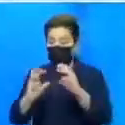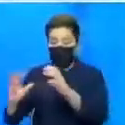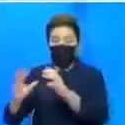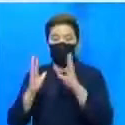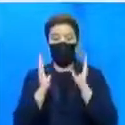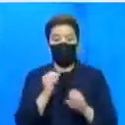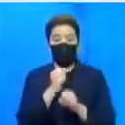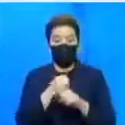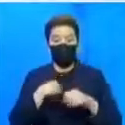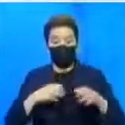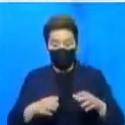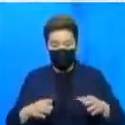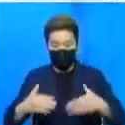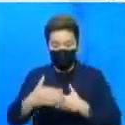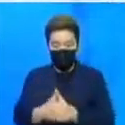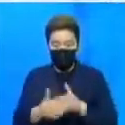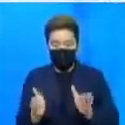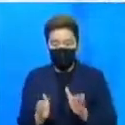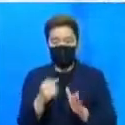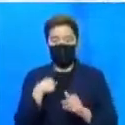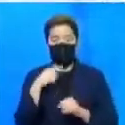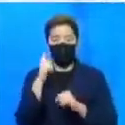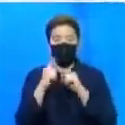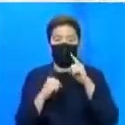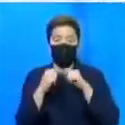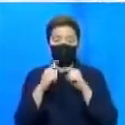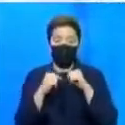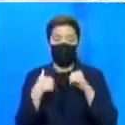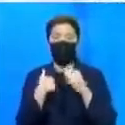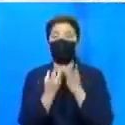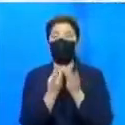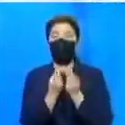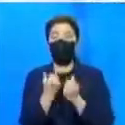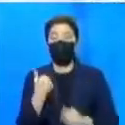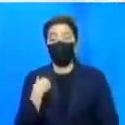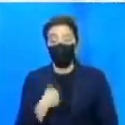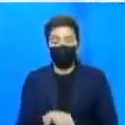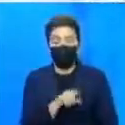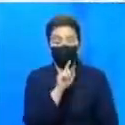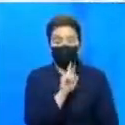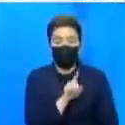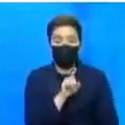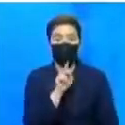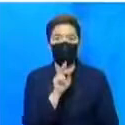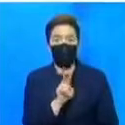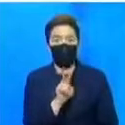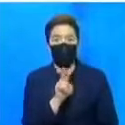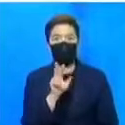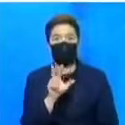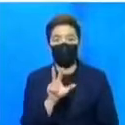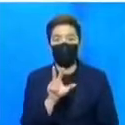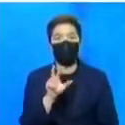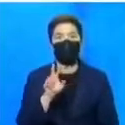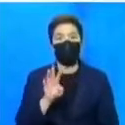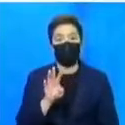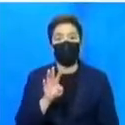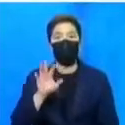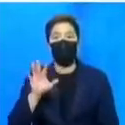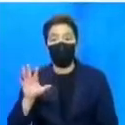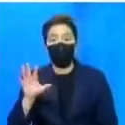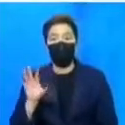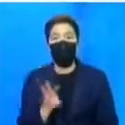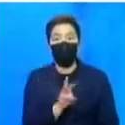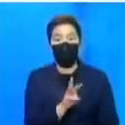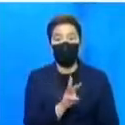งานนำภาชนะพร้อมกล่องบรรจุลูกบอลพลาสติกที่แสดงหมายเลข1 2 3 4 5